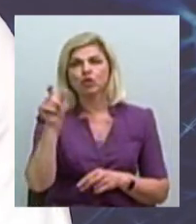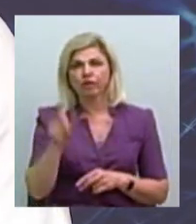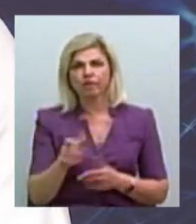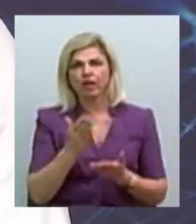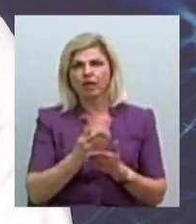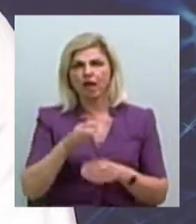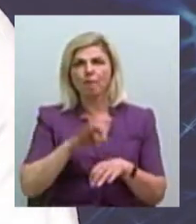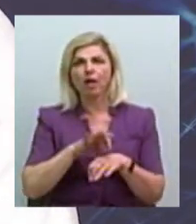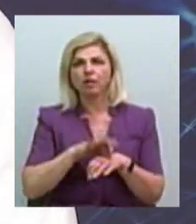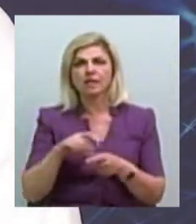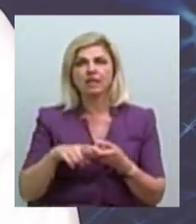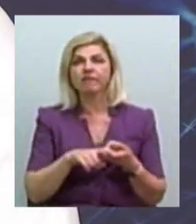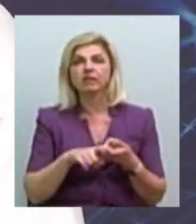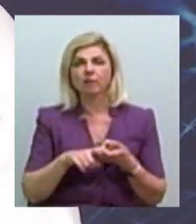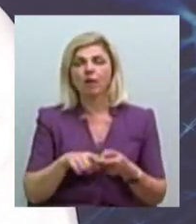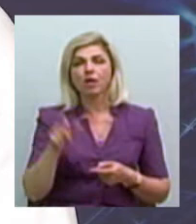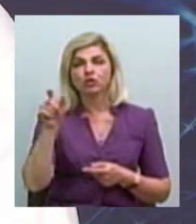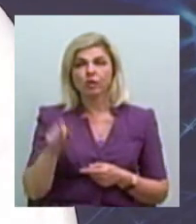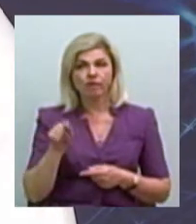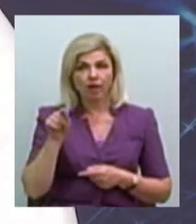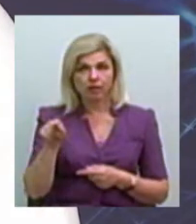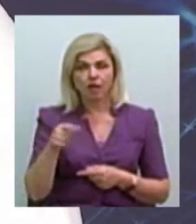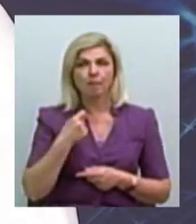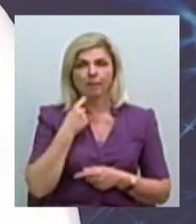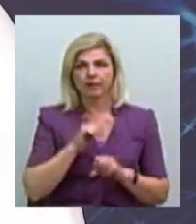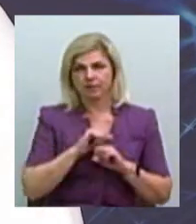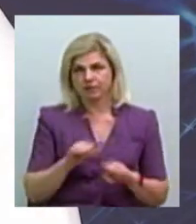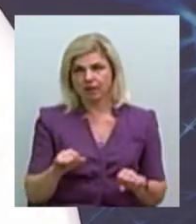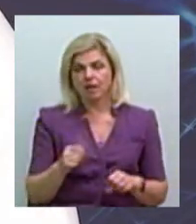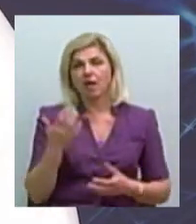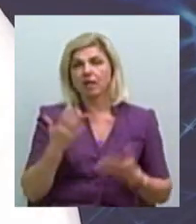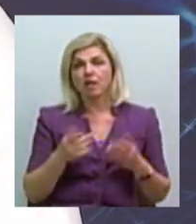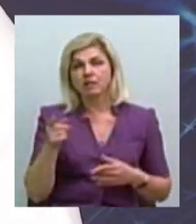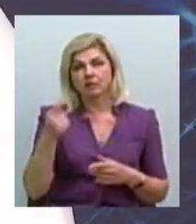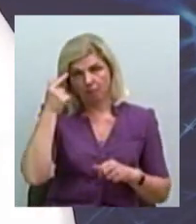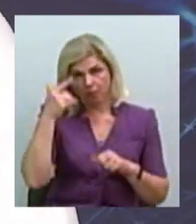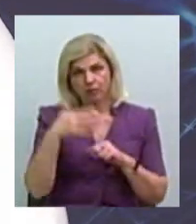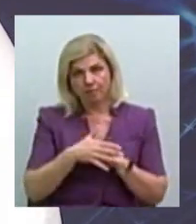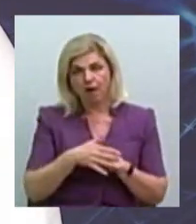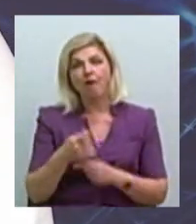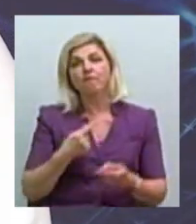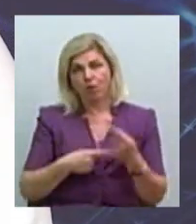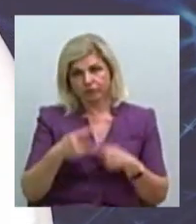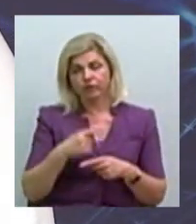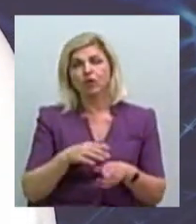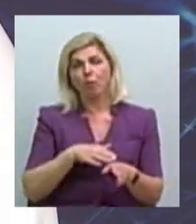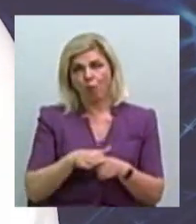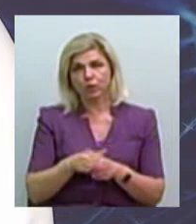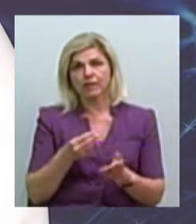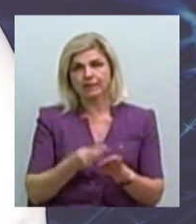патологическая зависимость. Этому человеку пить нельзя. Если человек принимает это в свою жизнь, он возвращается к нормальной, полноценной